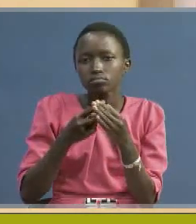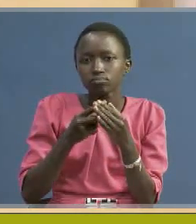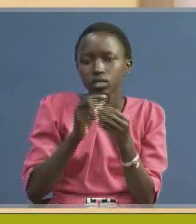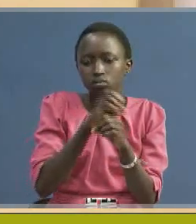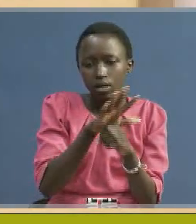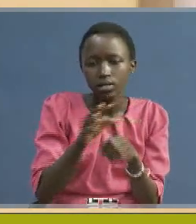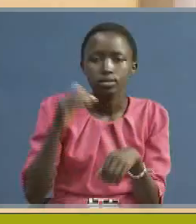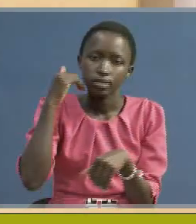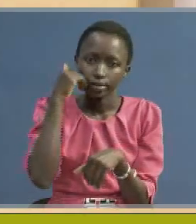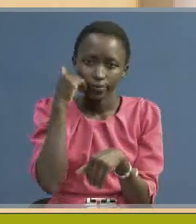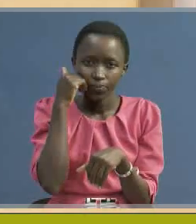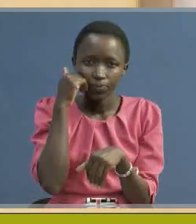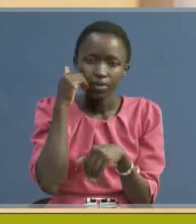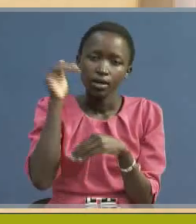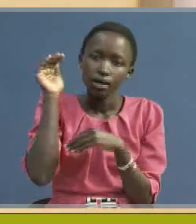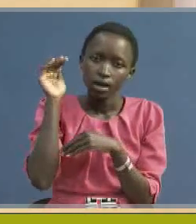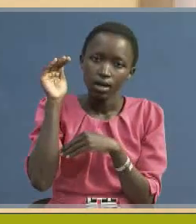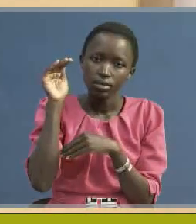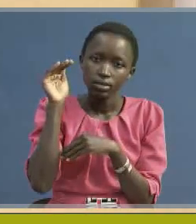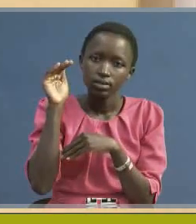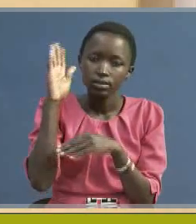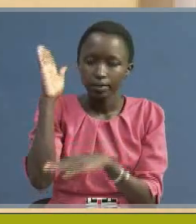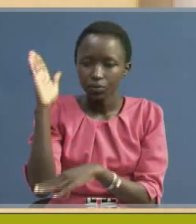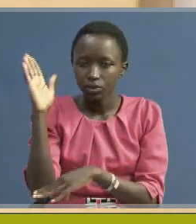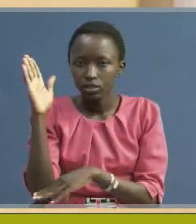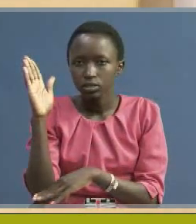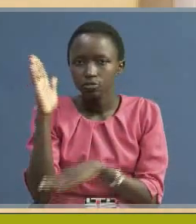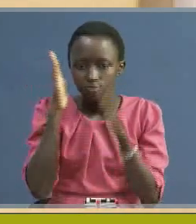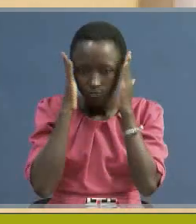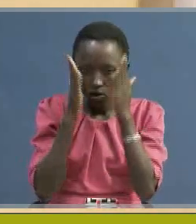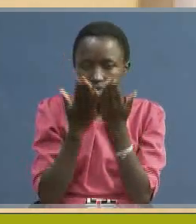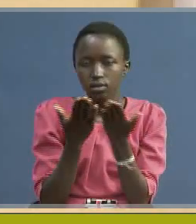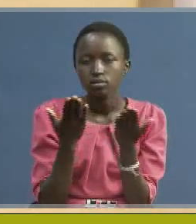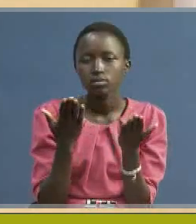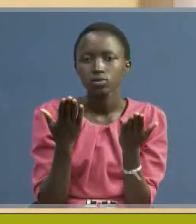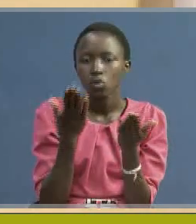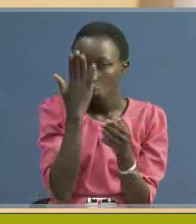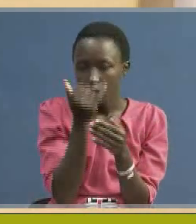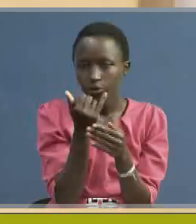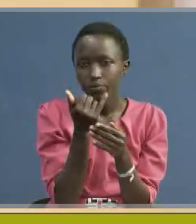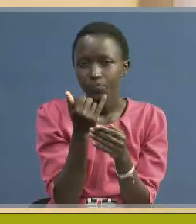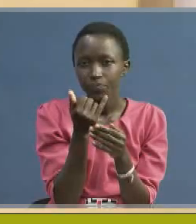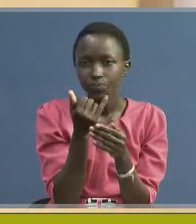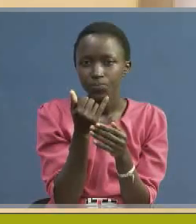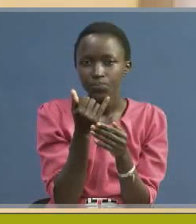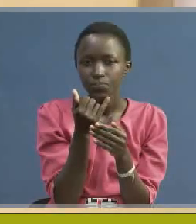nyama huku kwetu. Ningekuomba in terms of security, uangalie hayo mambo. Because